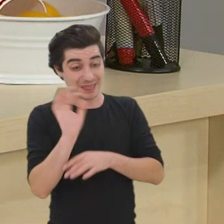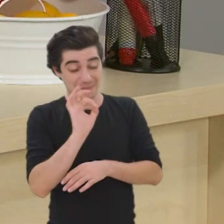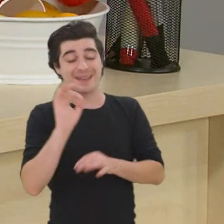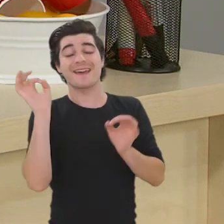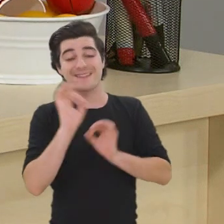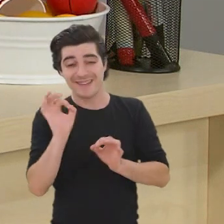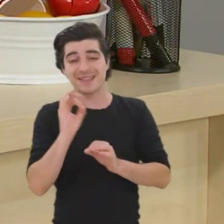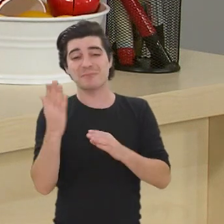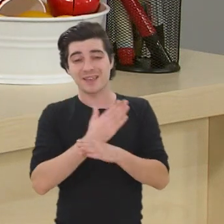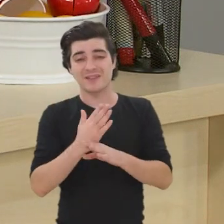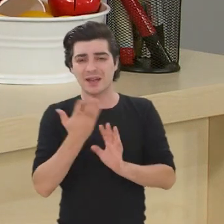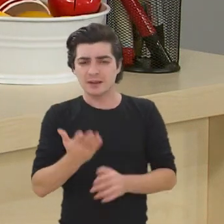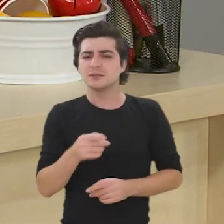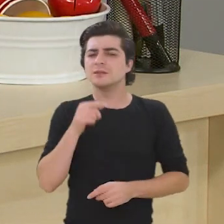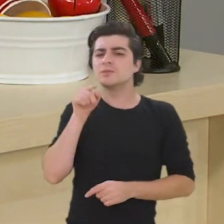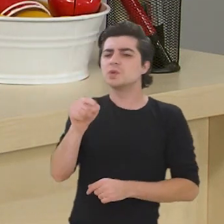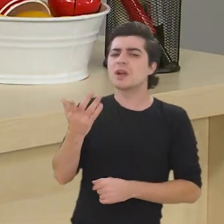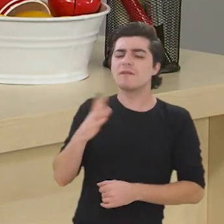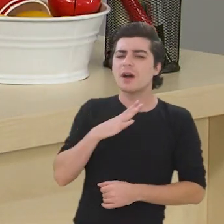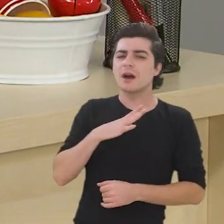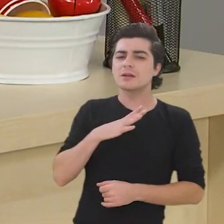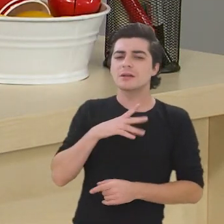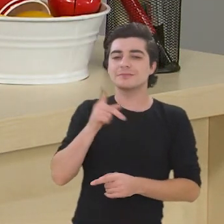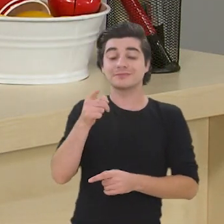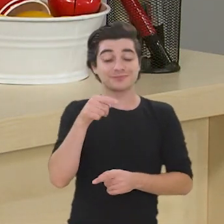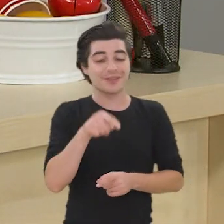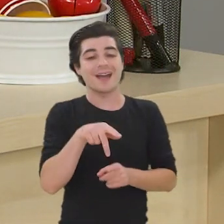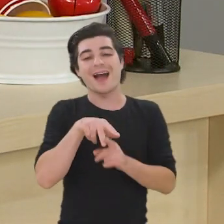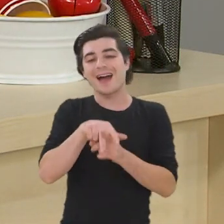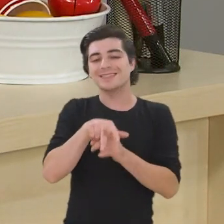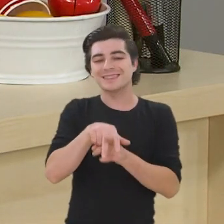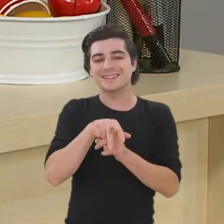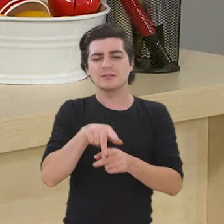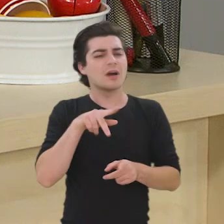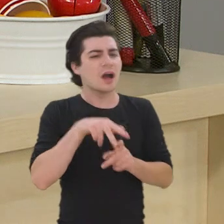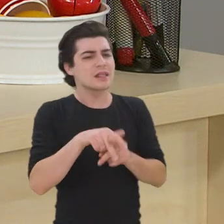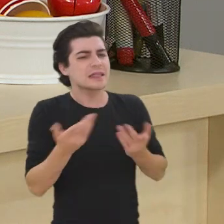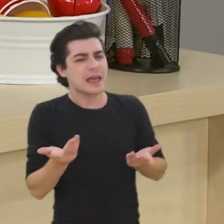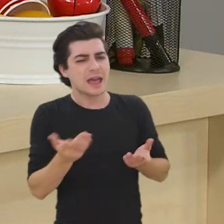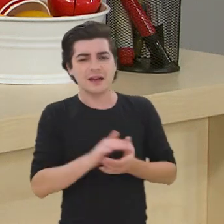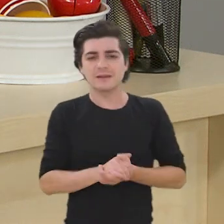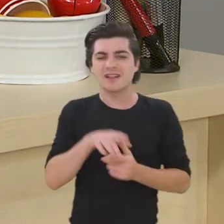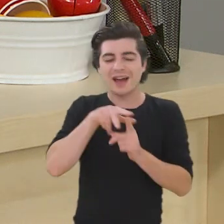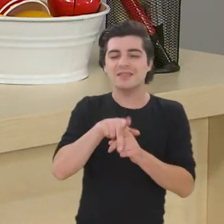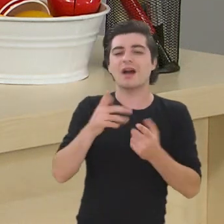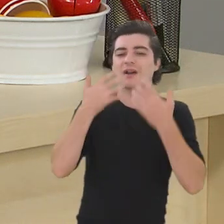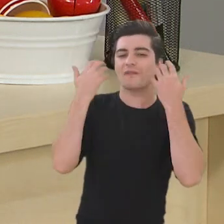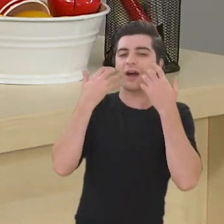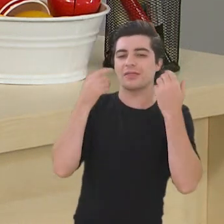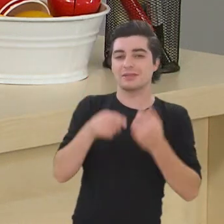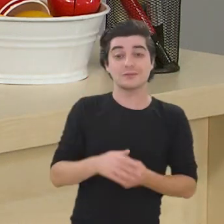Evet, meyvedir elma. Burada ne var peki? Bir at. Bir at var. At nedir? Bir